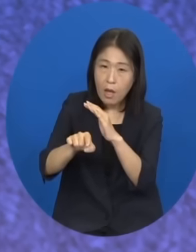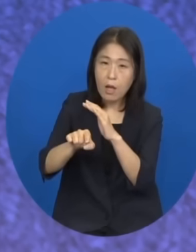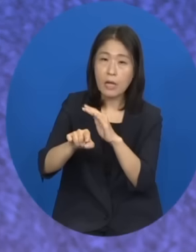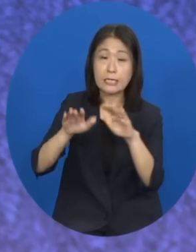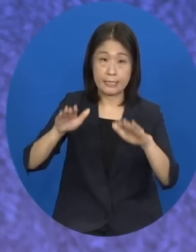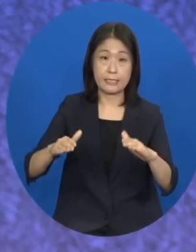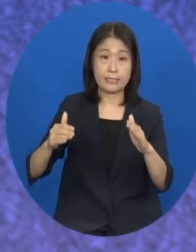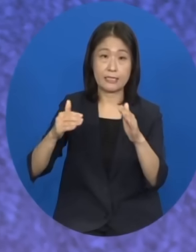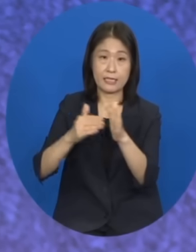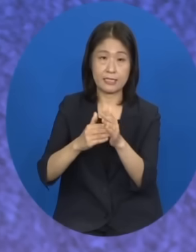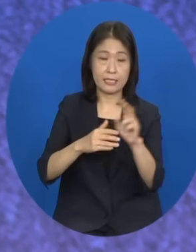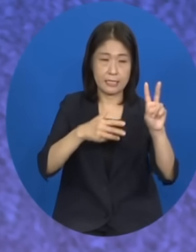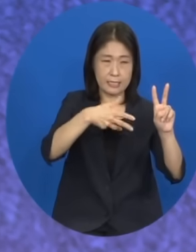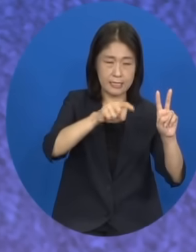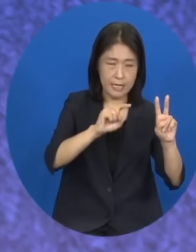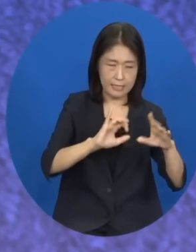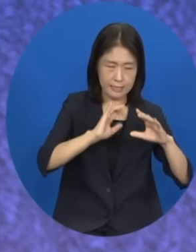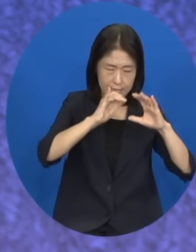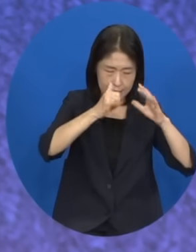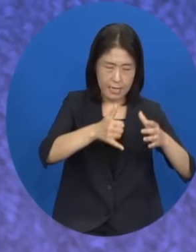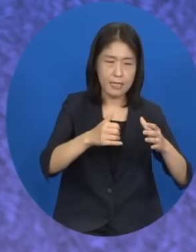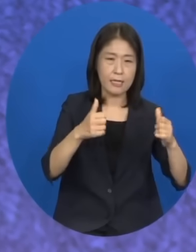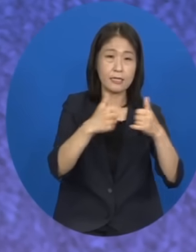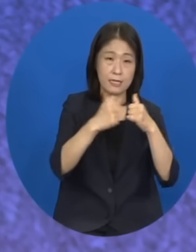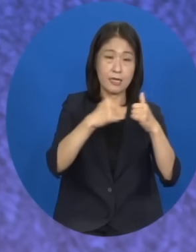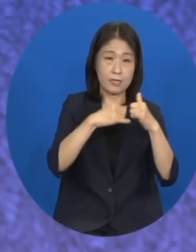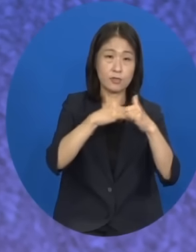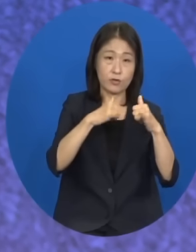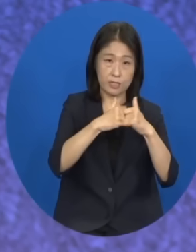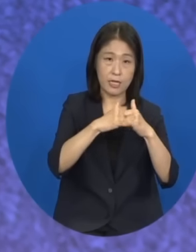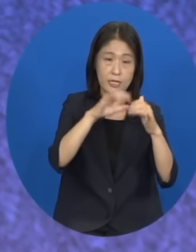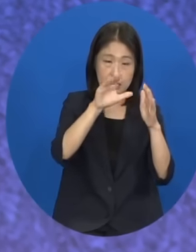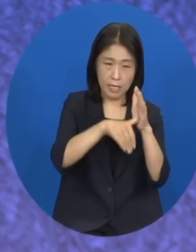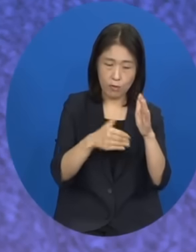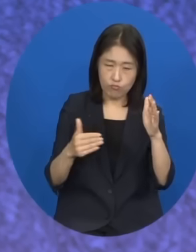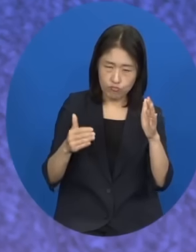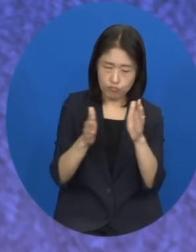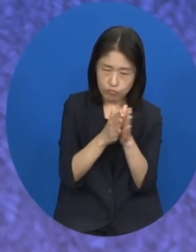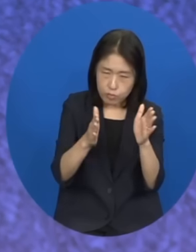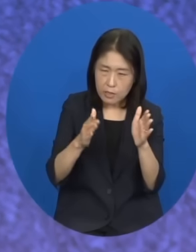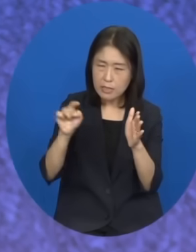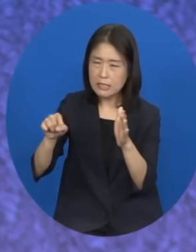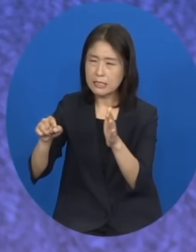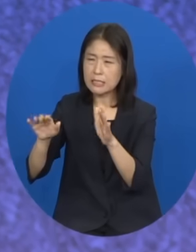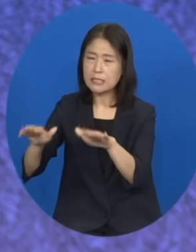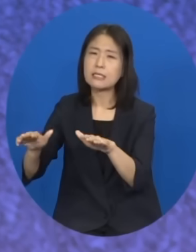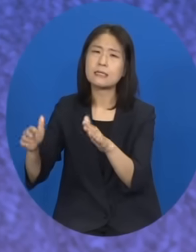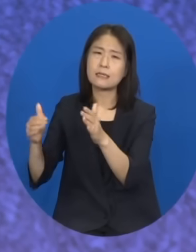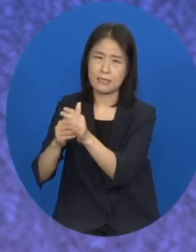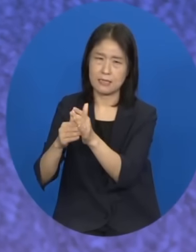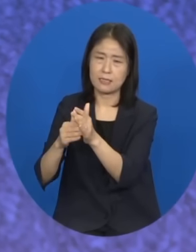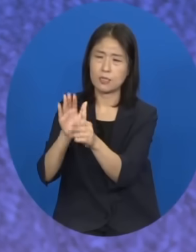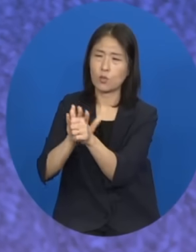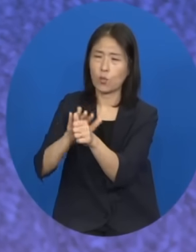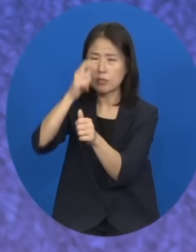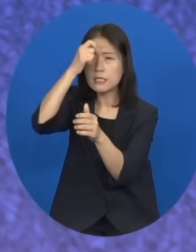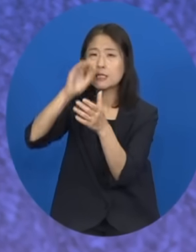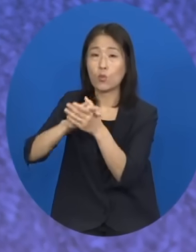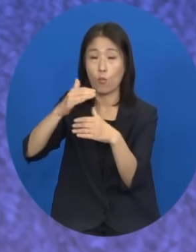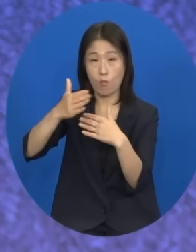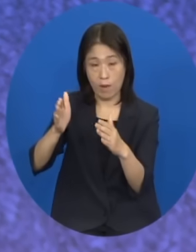지금까지 전 세계를 위한 중보기도실로 지금까지 중보기자들이 기도하는 곳이에요. 그런데